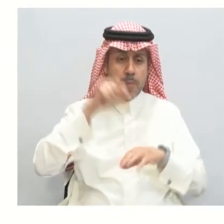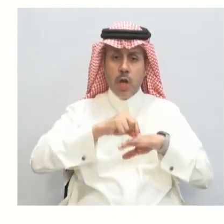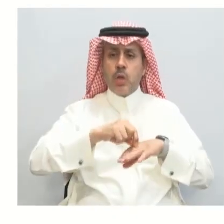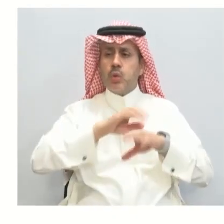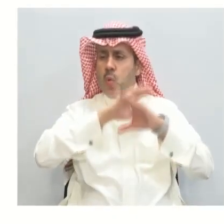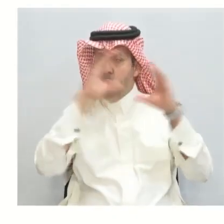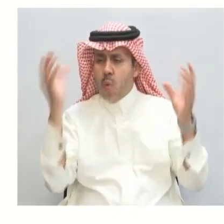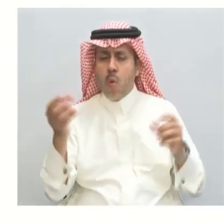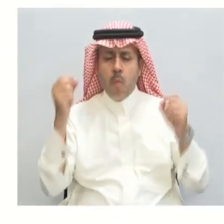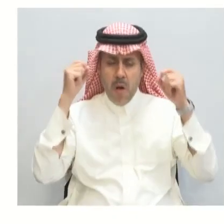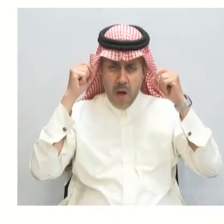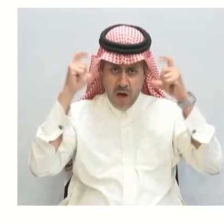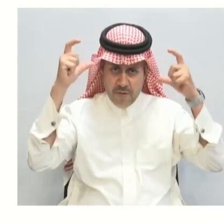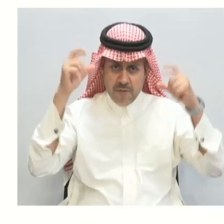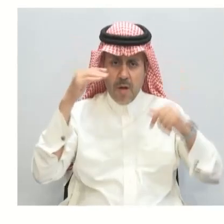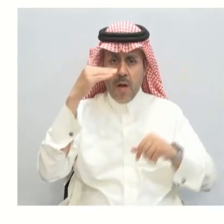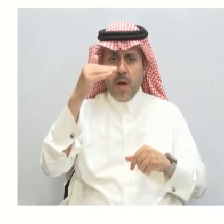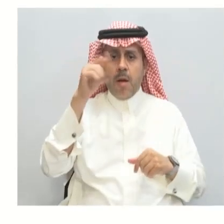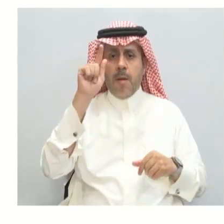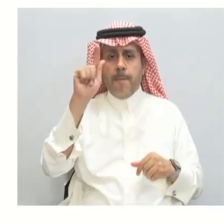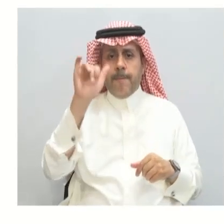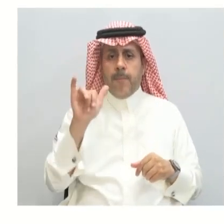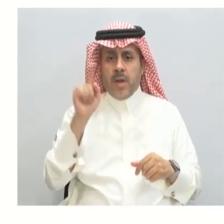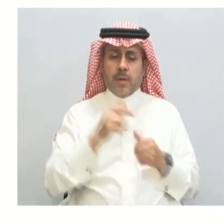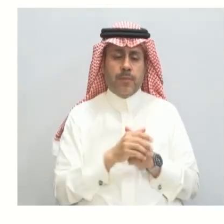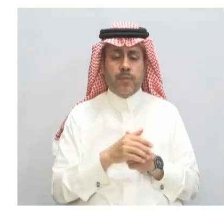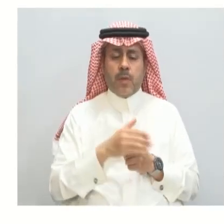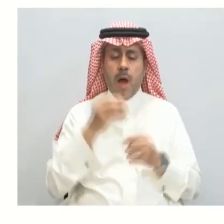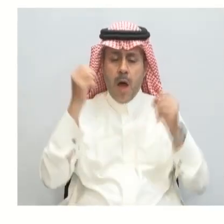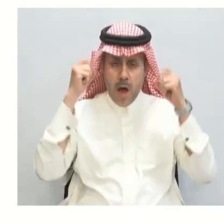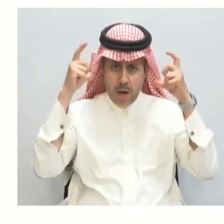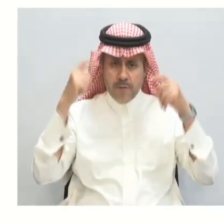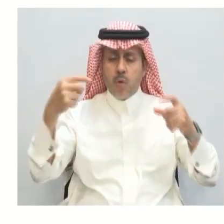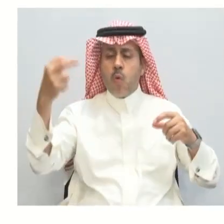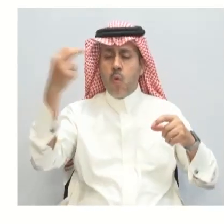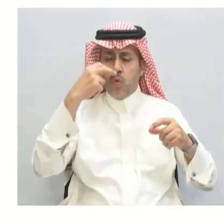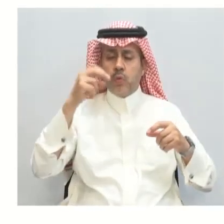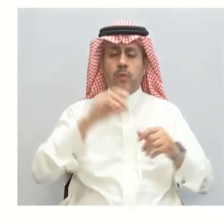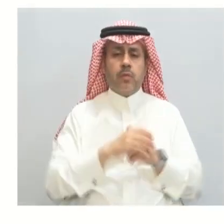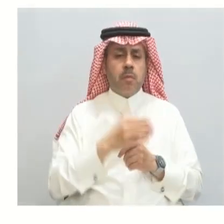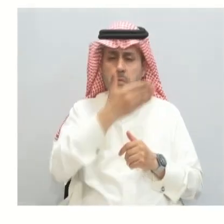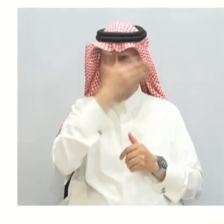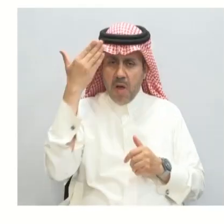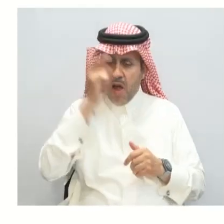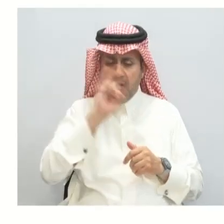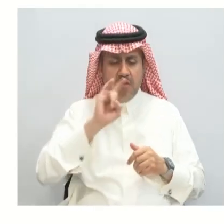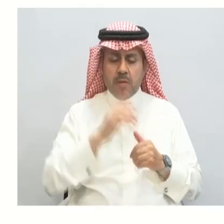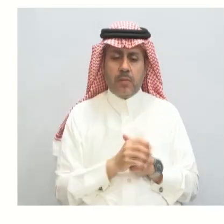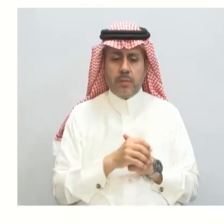اي ان الله عز وجل سبحانه خبير بهم لا يخفى عليه شيء من ذلك سبحانه